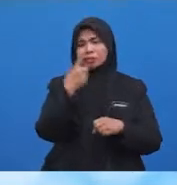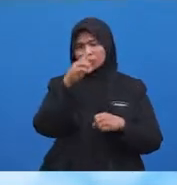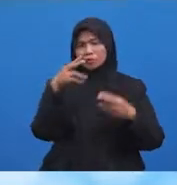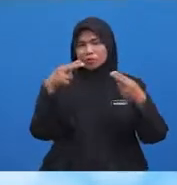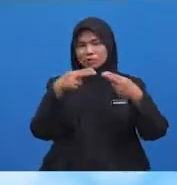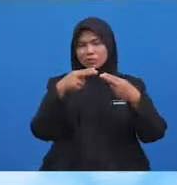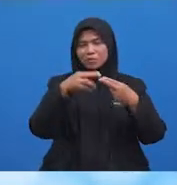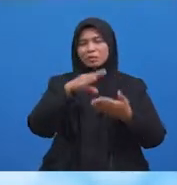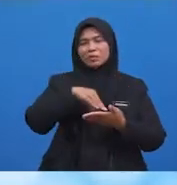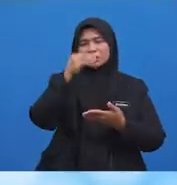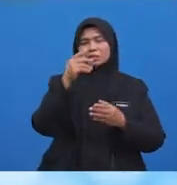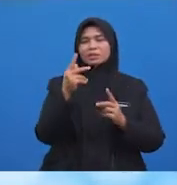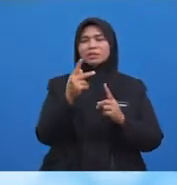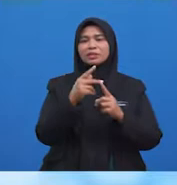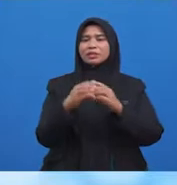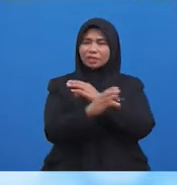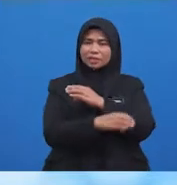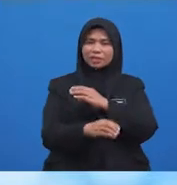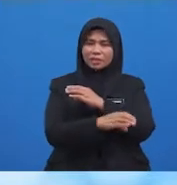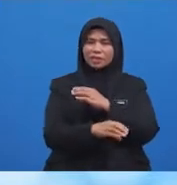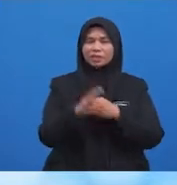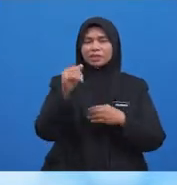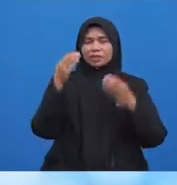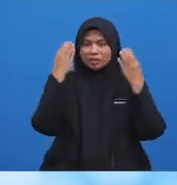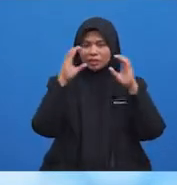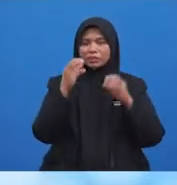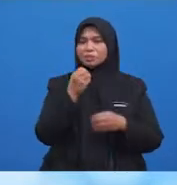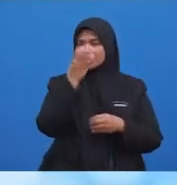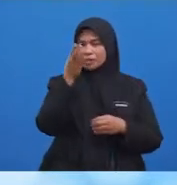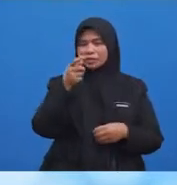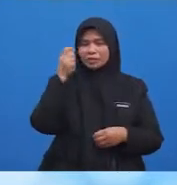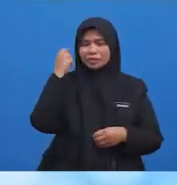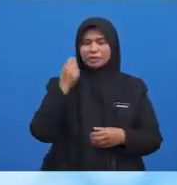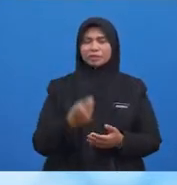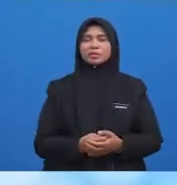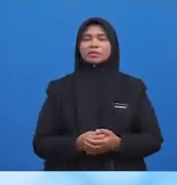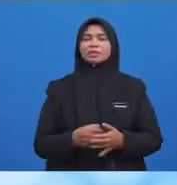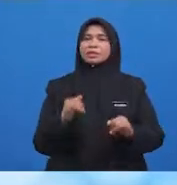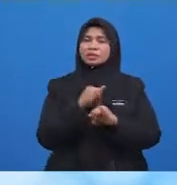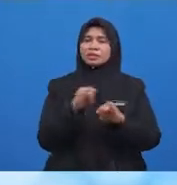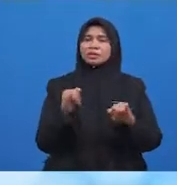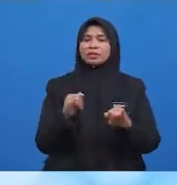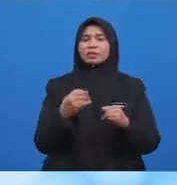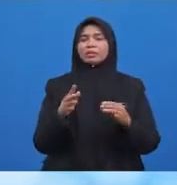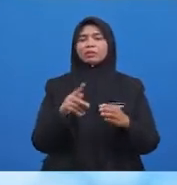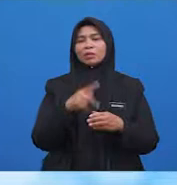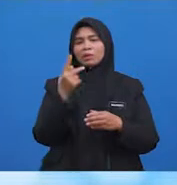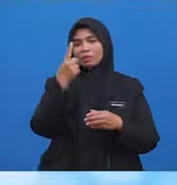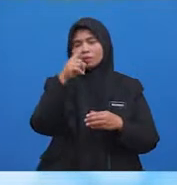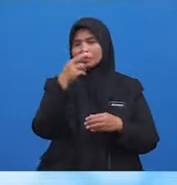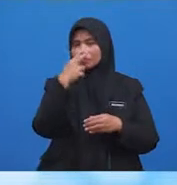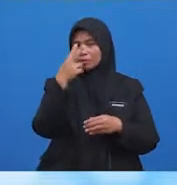pelajaran ke negara-negara yang Cikgu sebutkan tadi jangan lepaskan peluang untuk